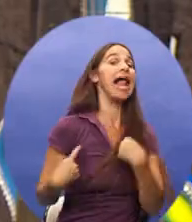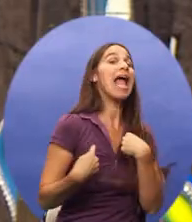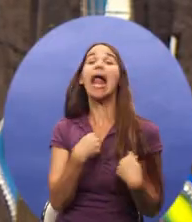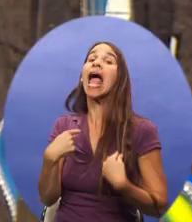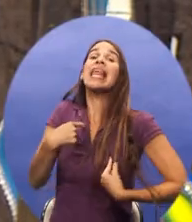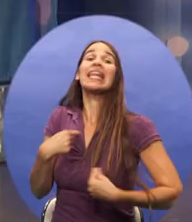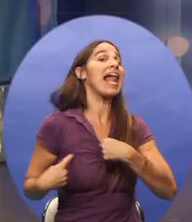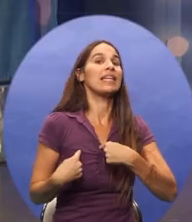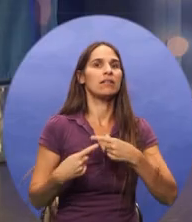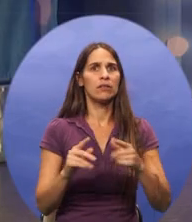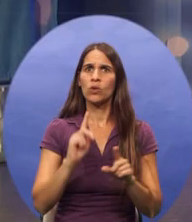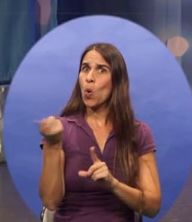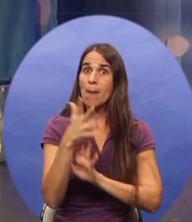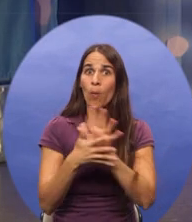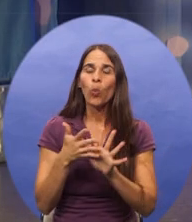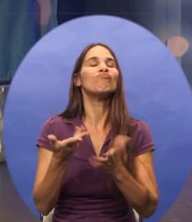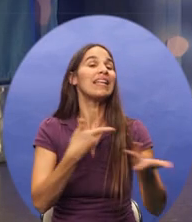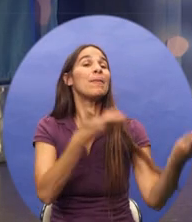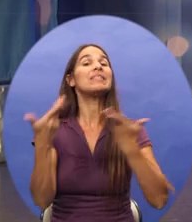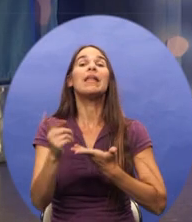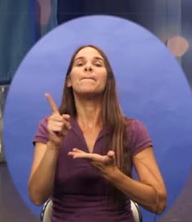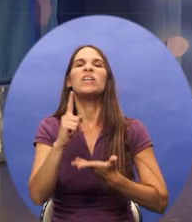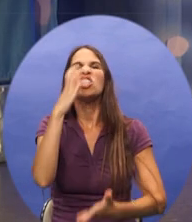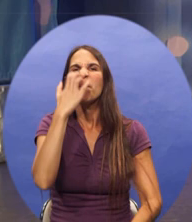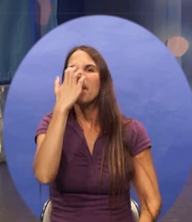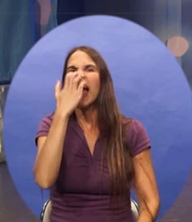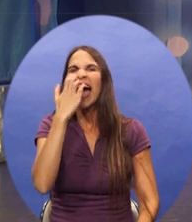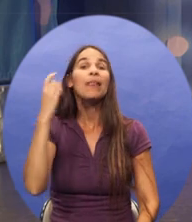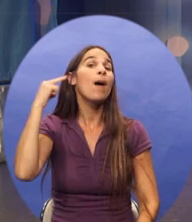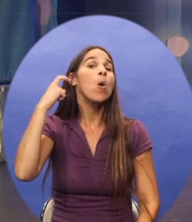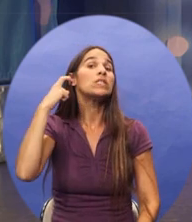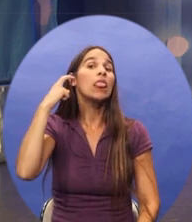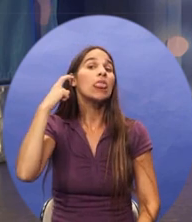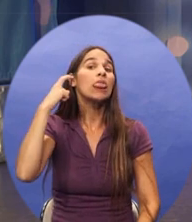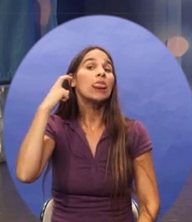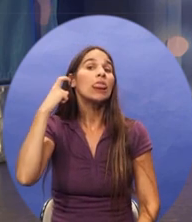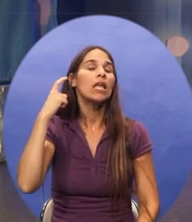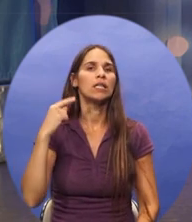אני, אני, אני, אני, אני, אני, אני. למה אמרו? אז אני מזמין את מי שמגרד באוזן.